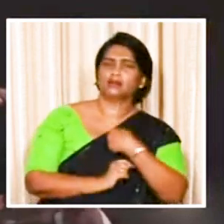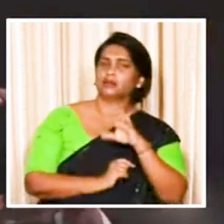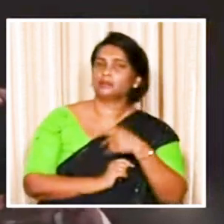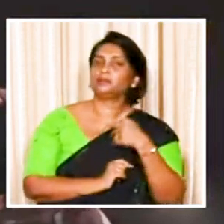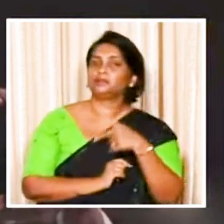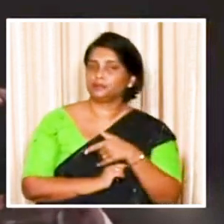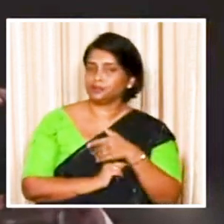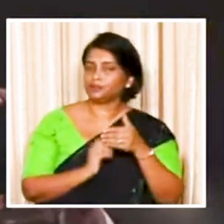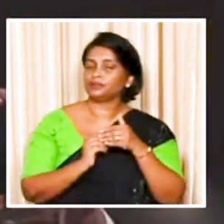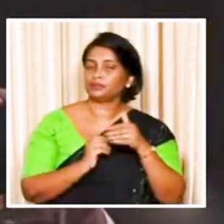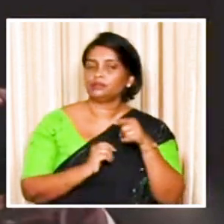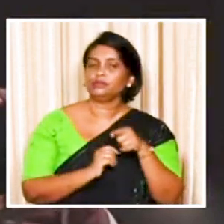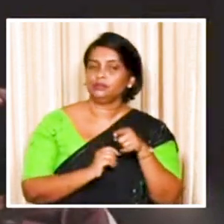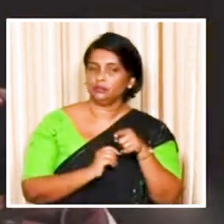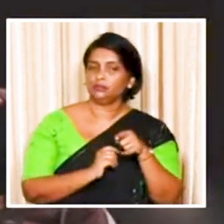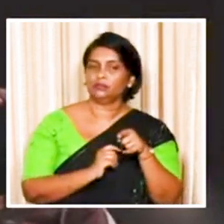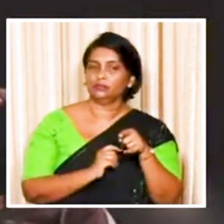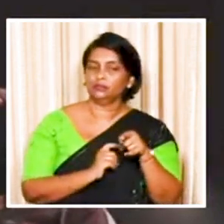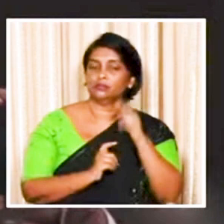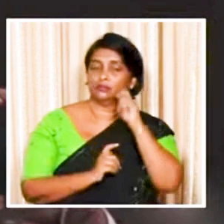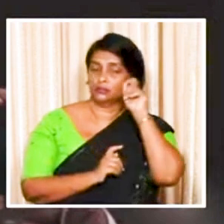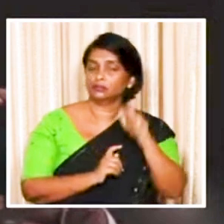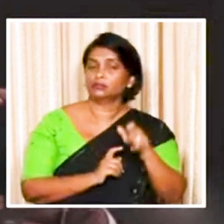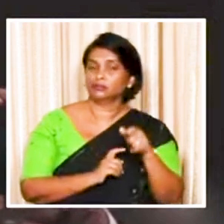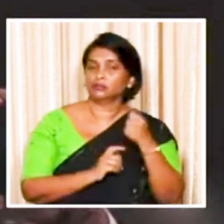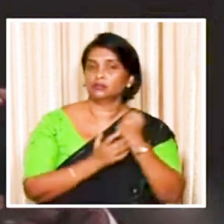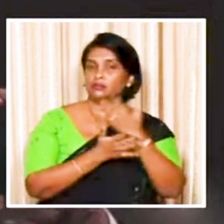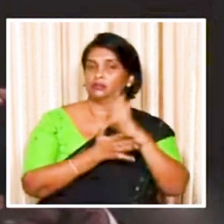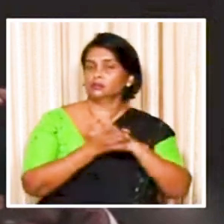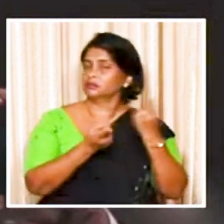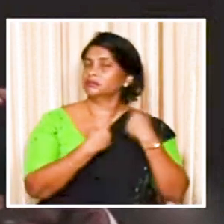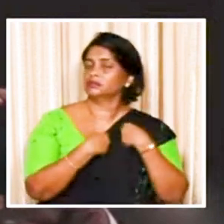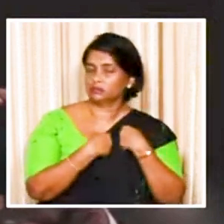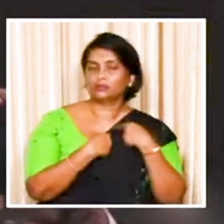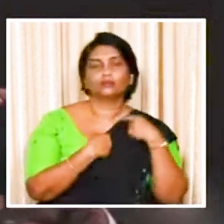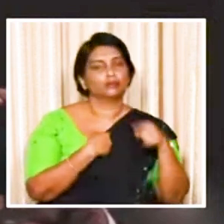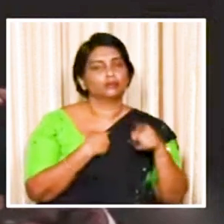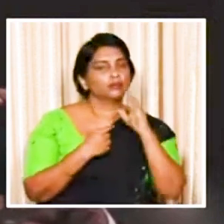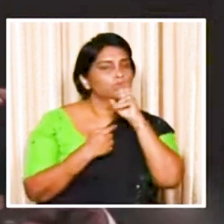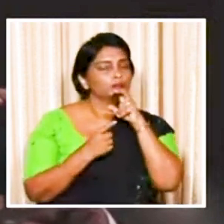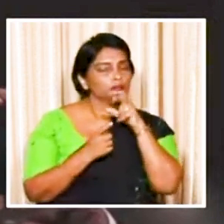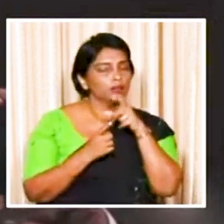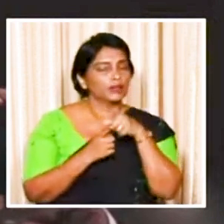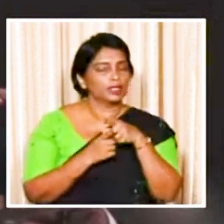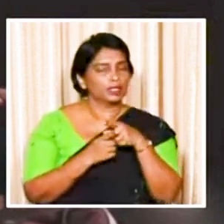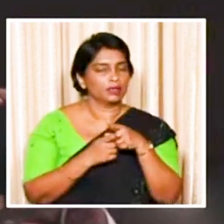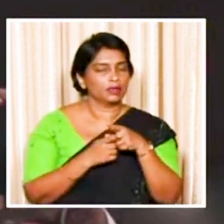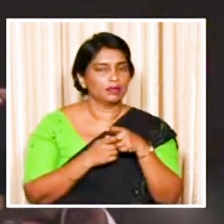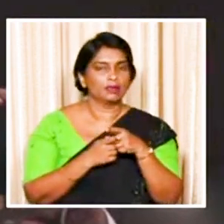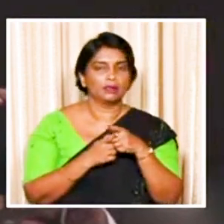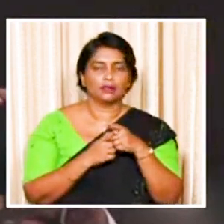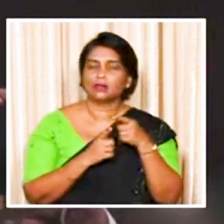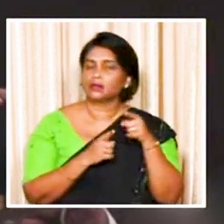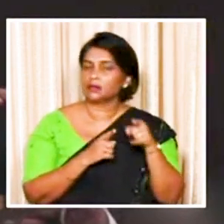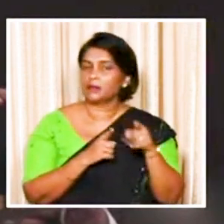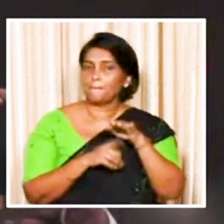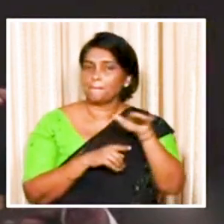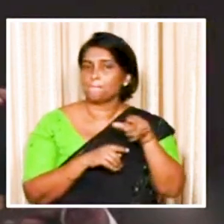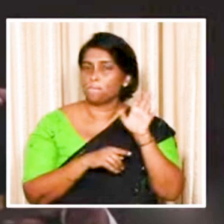பதிவாக இந்த இடத்திலே மேற்கொண்டிருக்கிறார். இதனை விட கிளிநொச்சி மாவட்டம் பச்சிலைப்பள்ளி போலீஸ் பிரிவுக்குட்பட்ட எக்கச்சி பகுதியில்